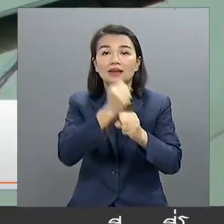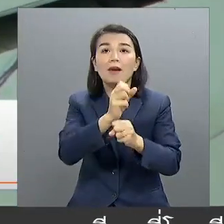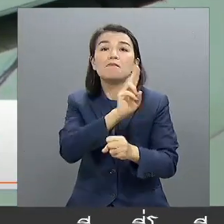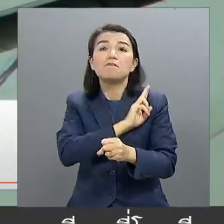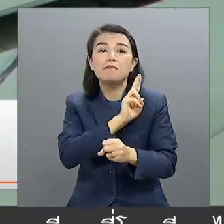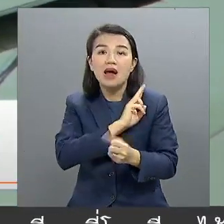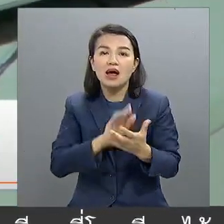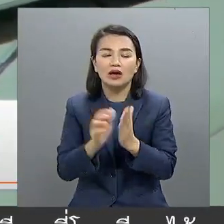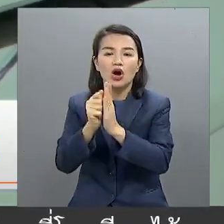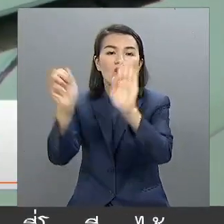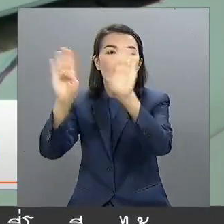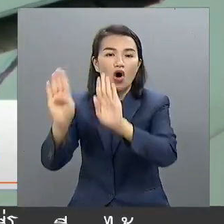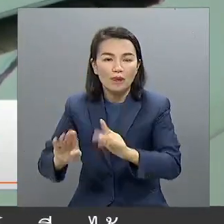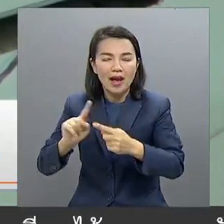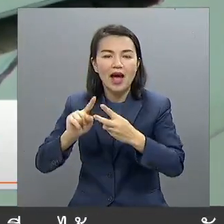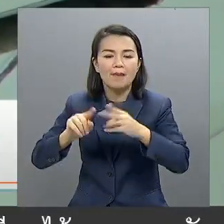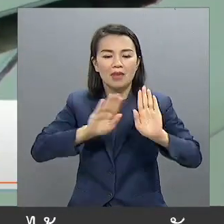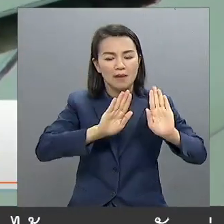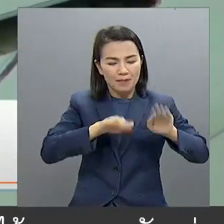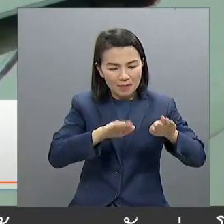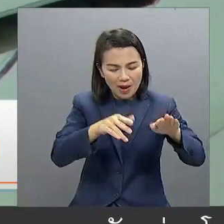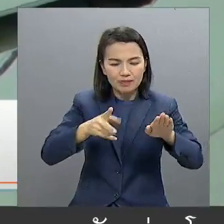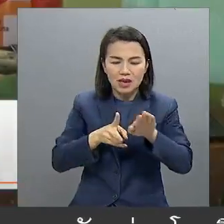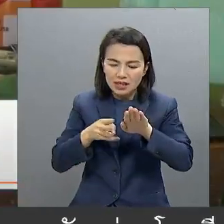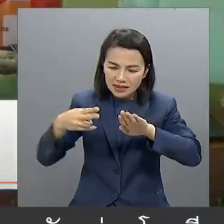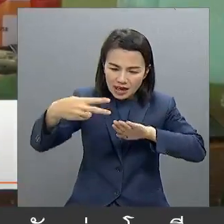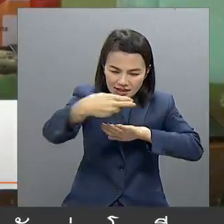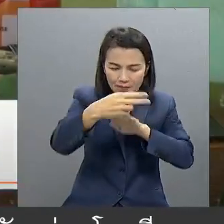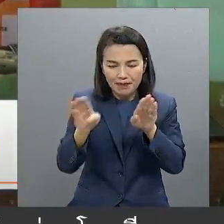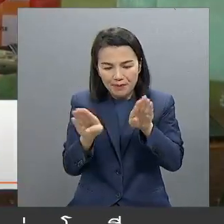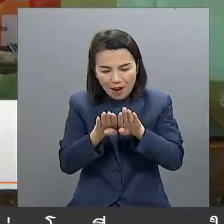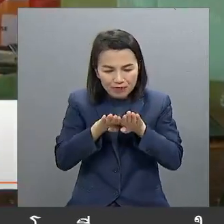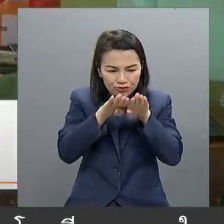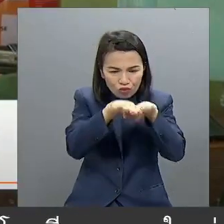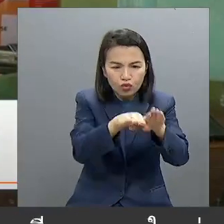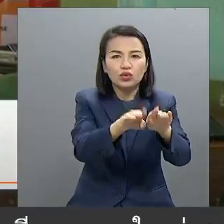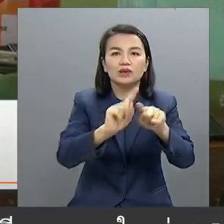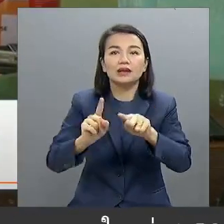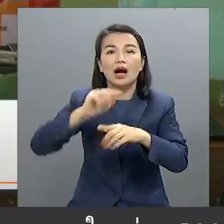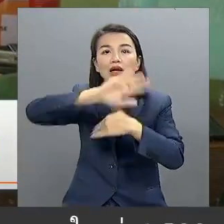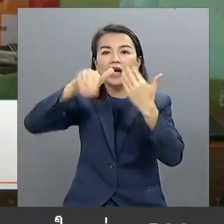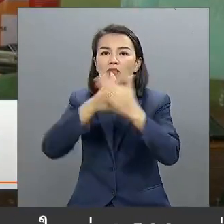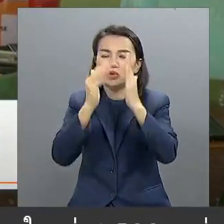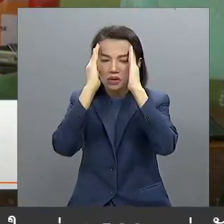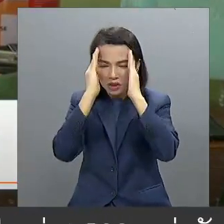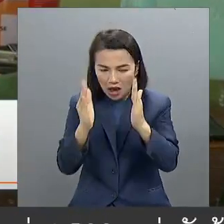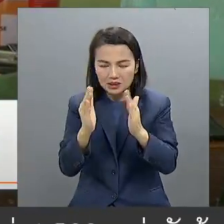อกแบบตัดเย็บประกอบชิ้นงาน ซึชินงานทงหมดนั้ทำด้วยความปราณีศครับคือให้ลูกค้าได้เครื่องหนงที่ถู